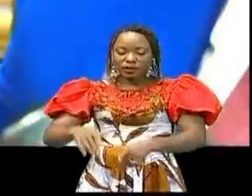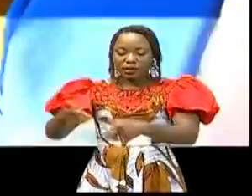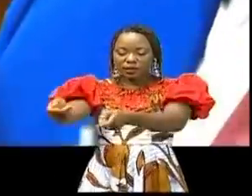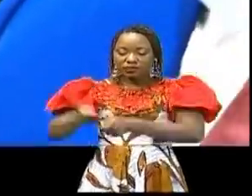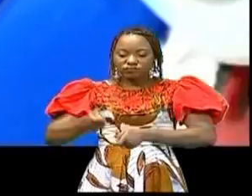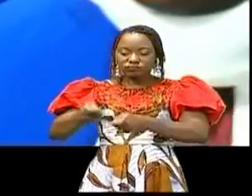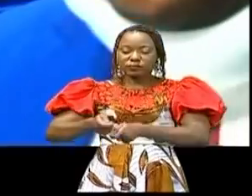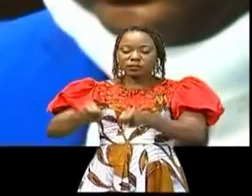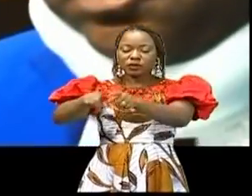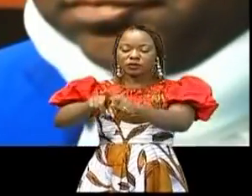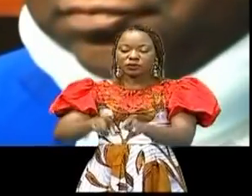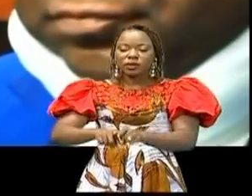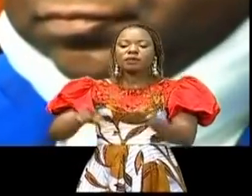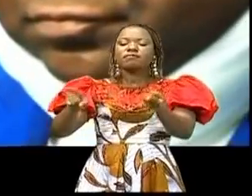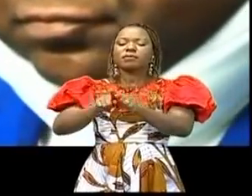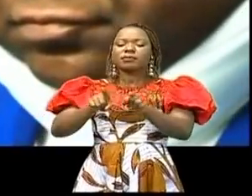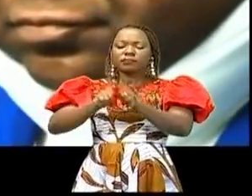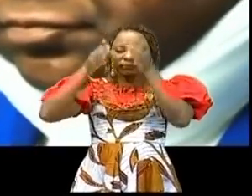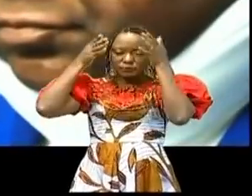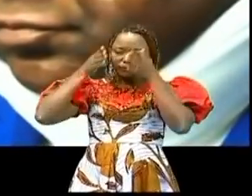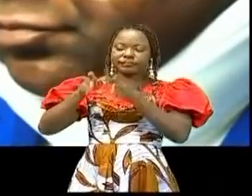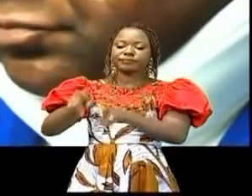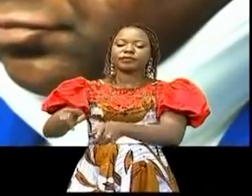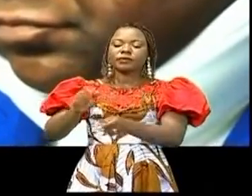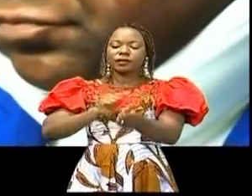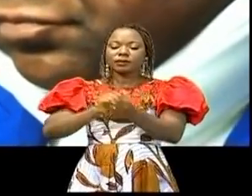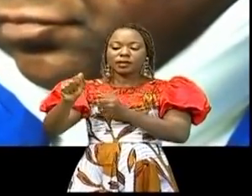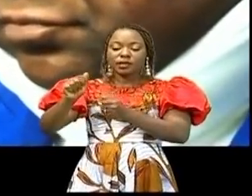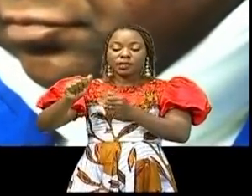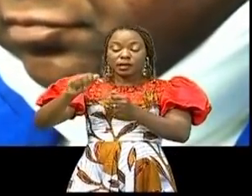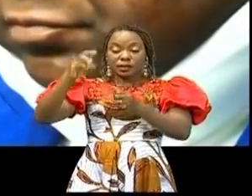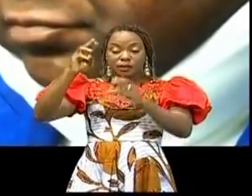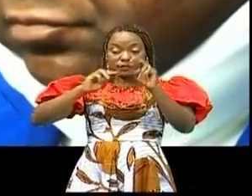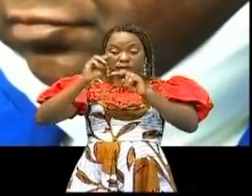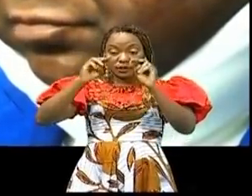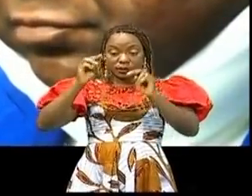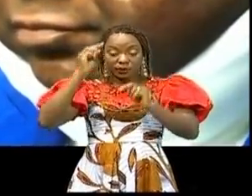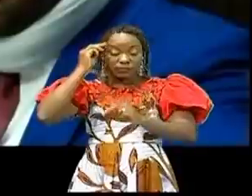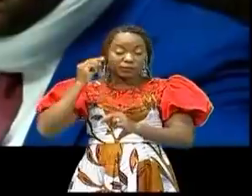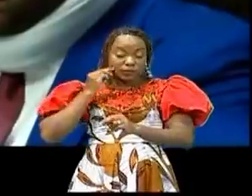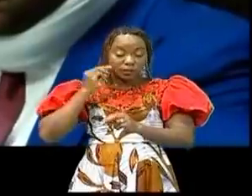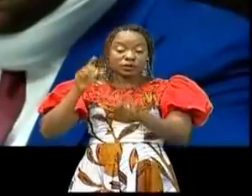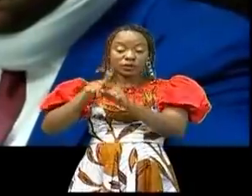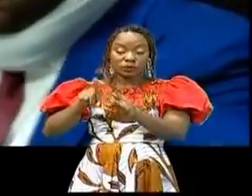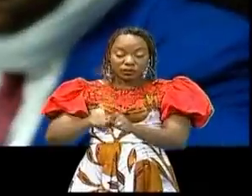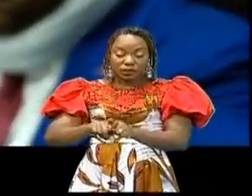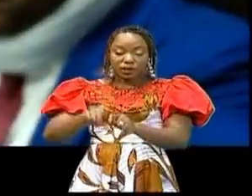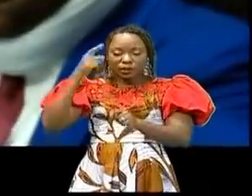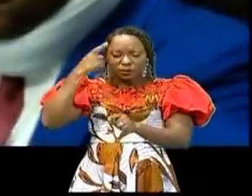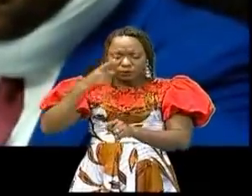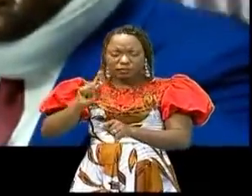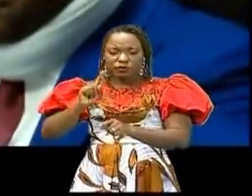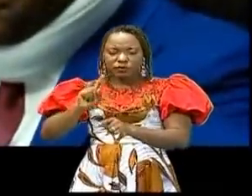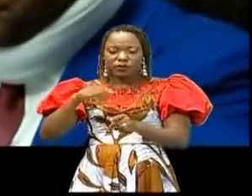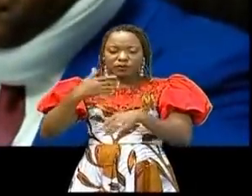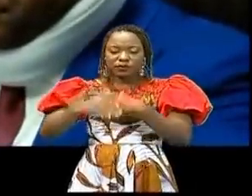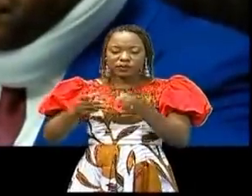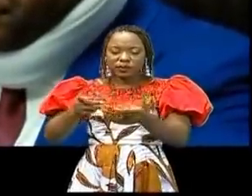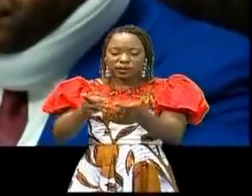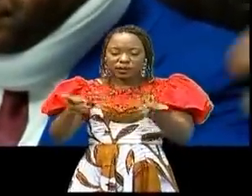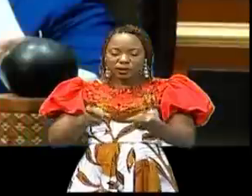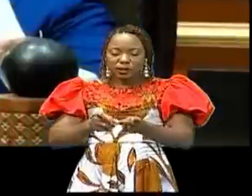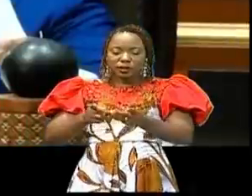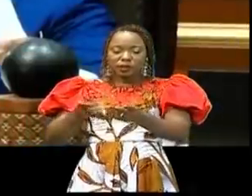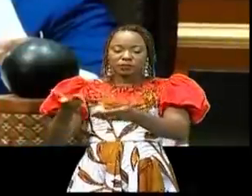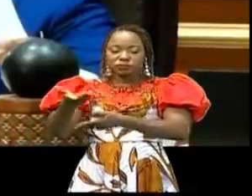l'élevage, bénéficie de la même attention par les ministres des secteurs concernés dans la mesure où il constitue un cadre